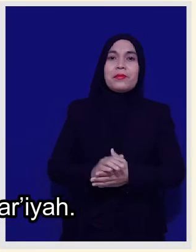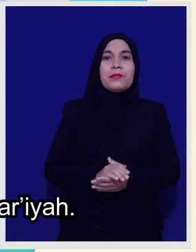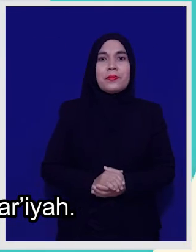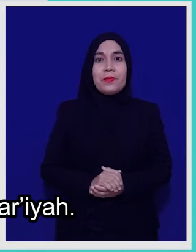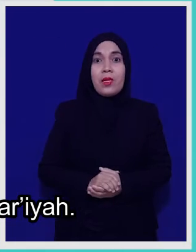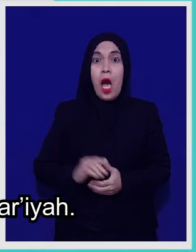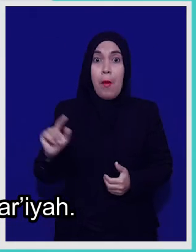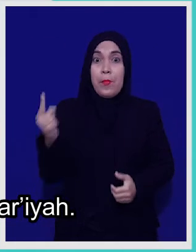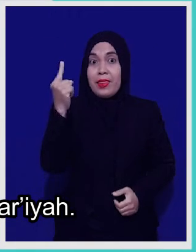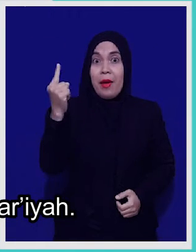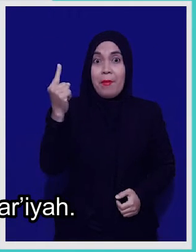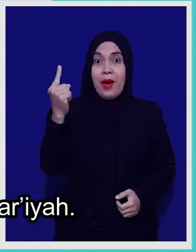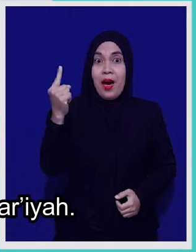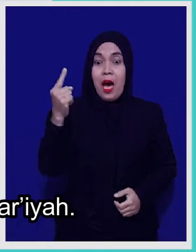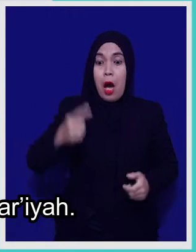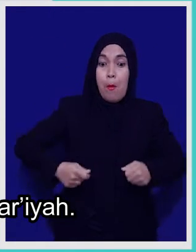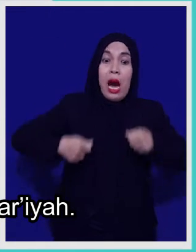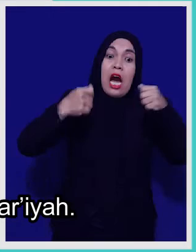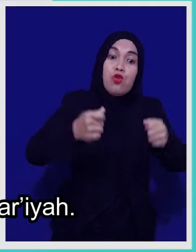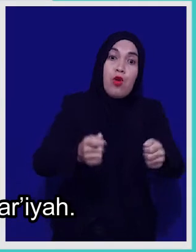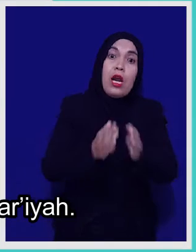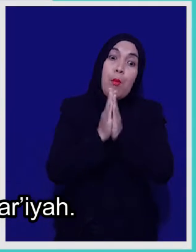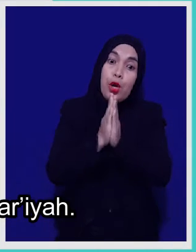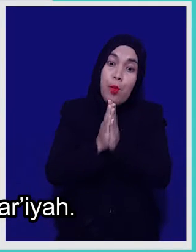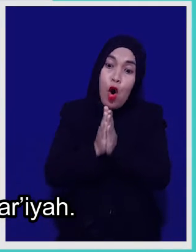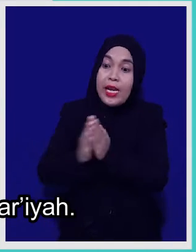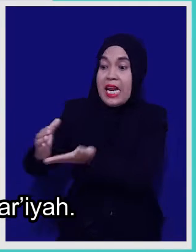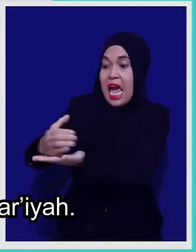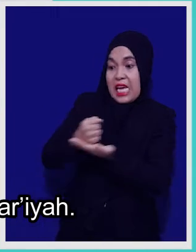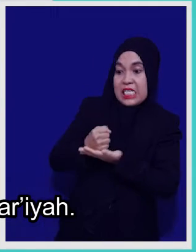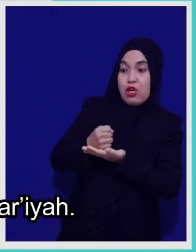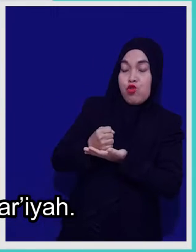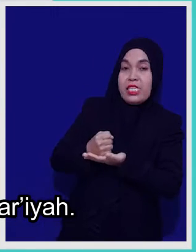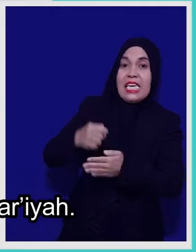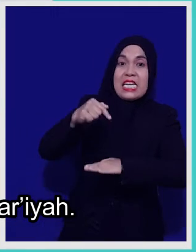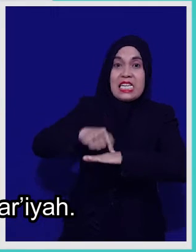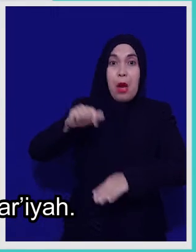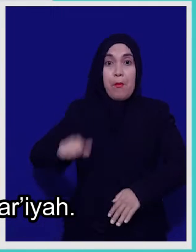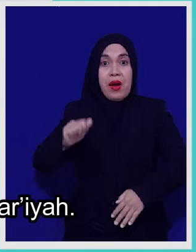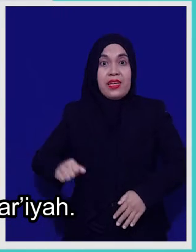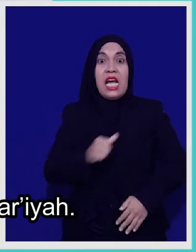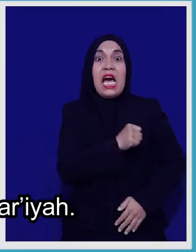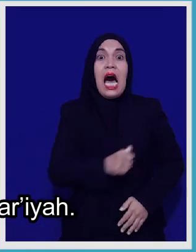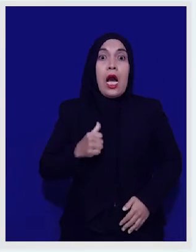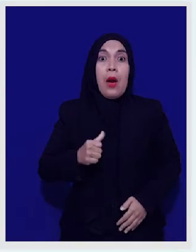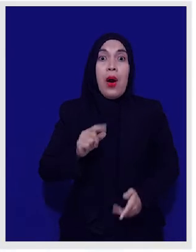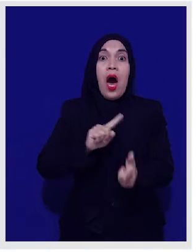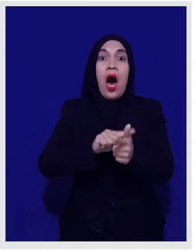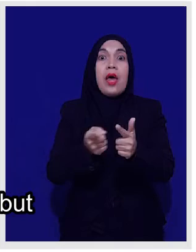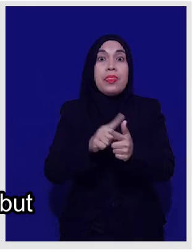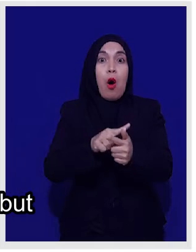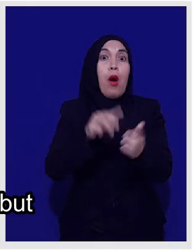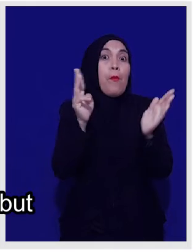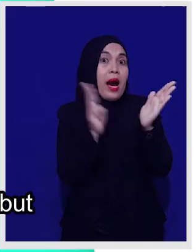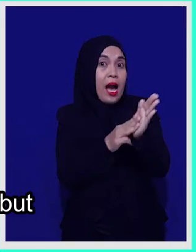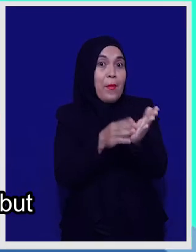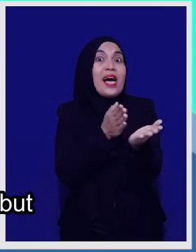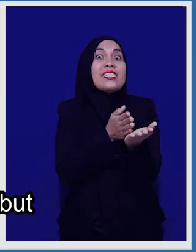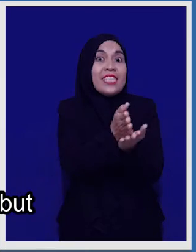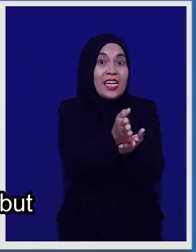Pertama, mengajukan permohonan eksekusi ke pengadilan agama atau mahkamah syariah.